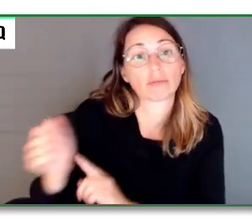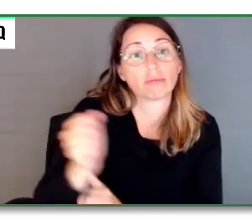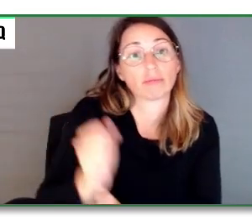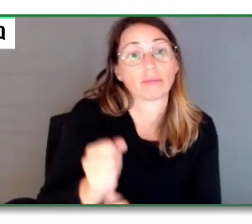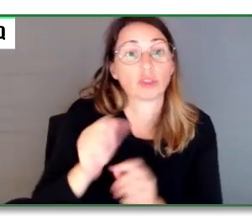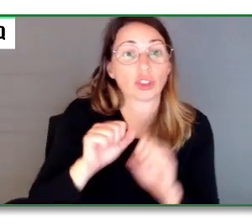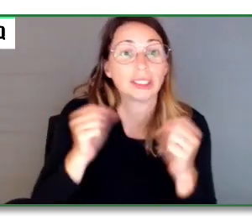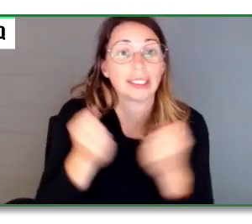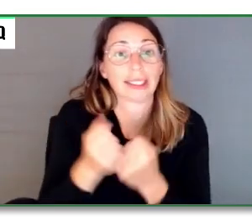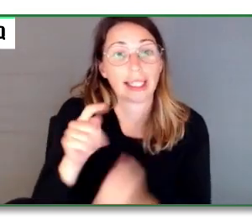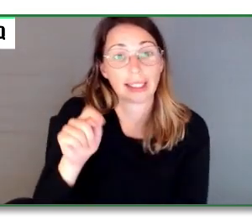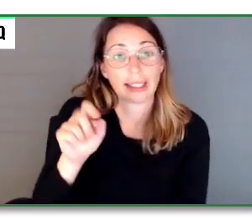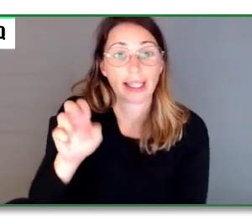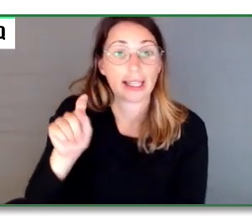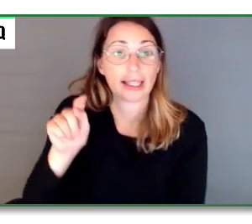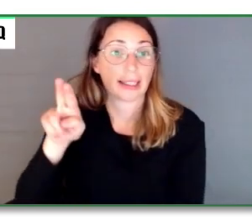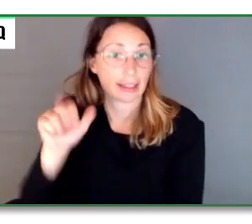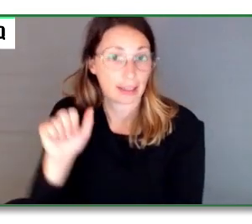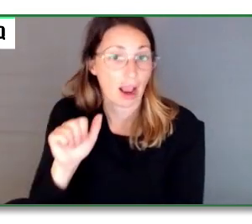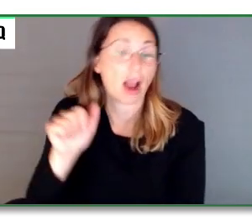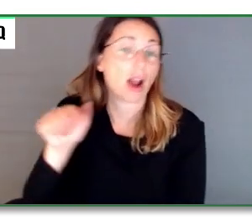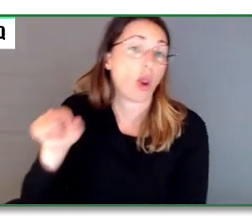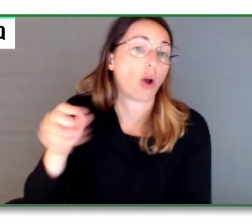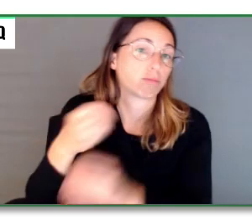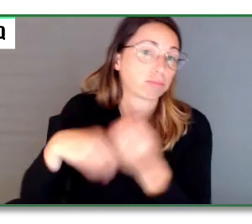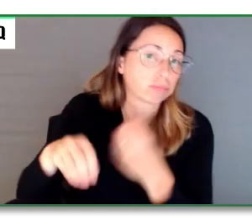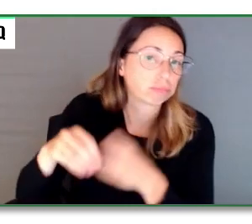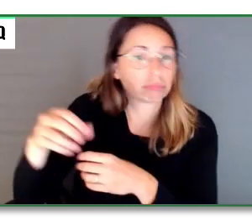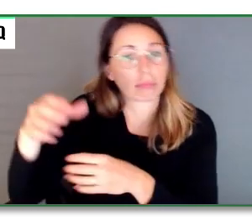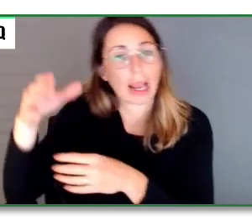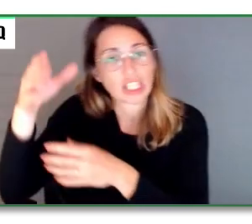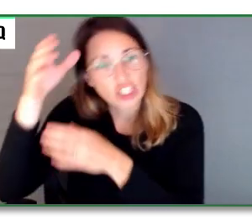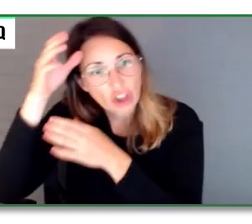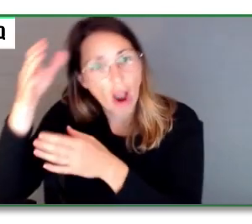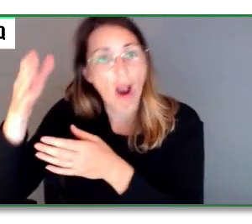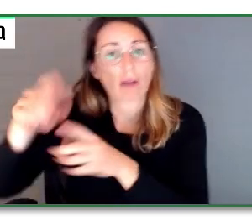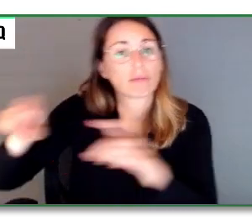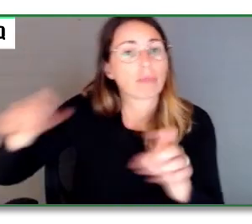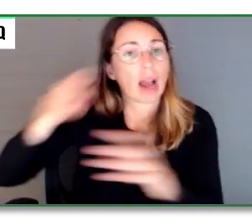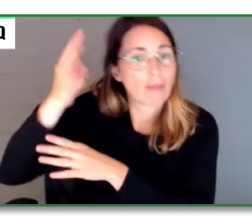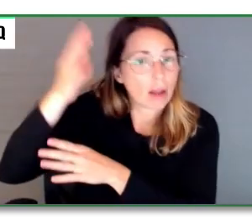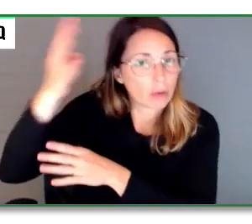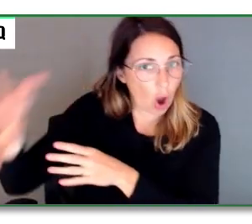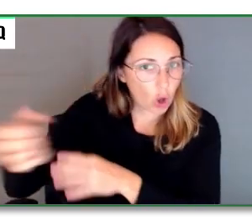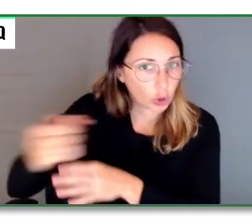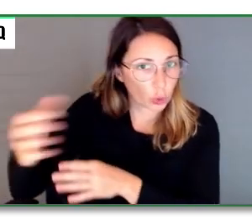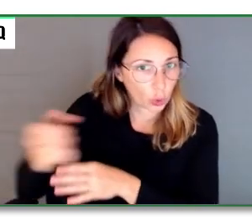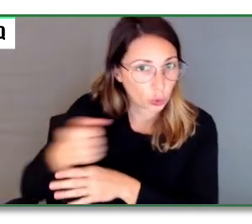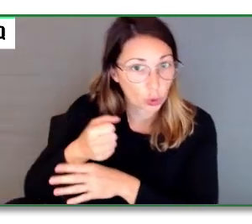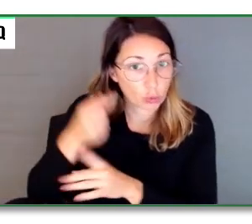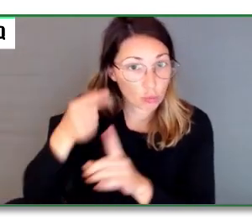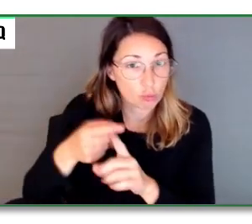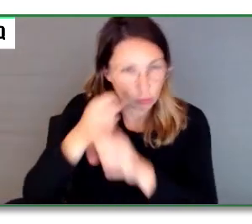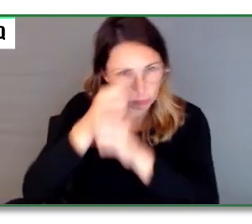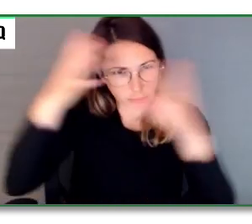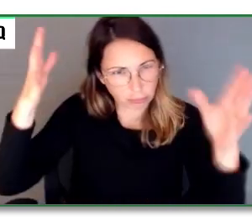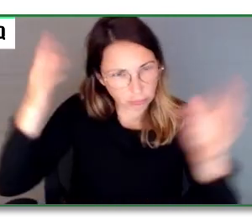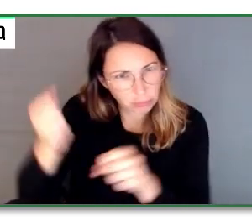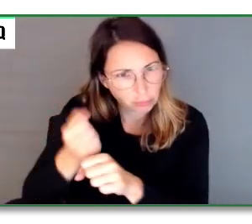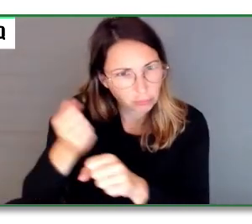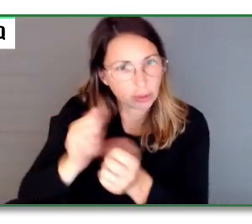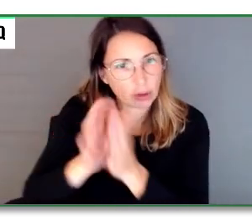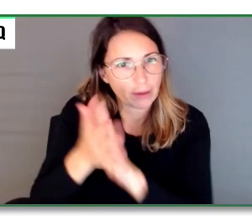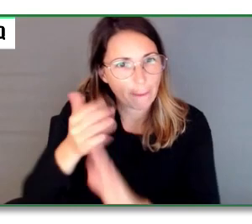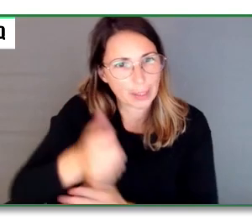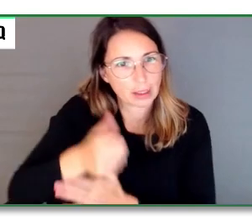des ingénieurs et des inventeurs pour concevoir et personnaliser des appareils de mobilité